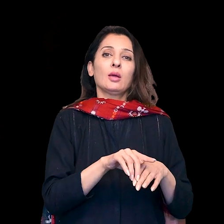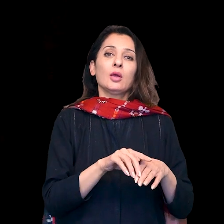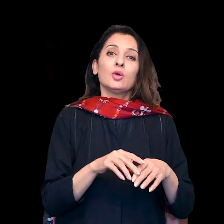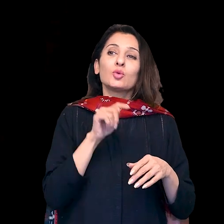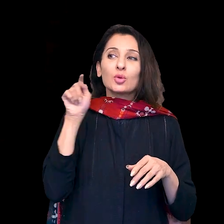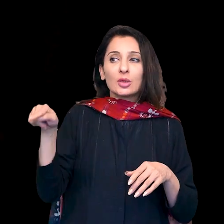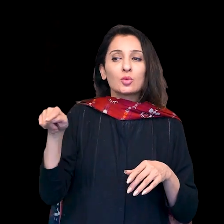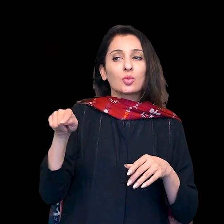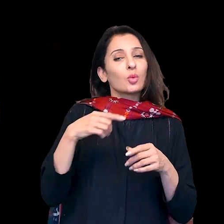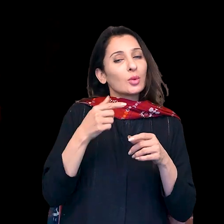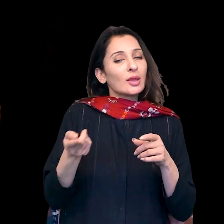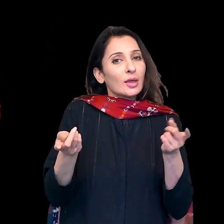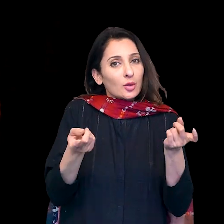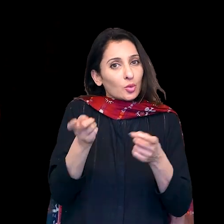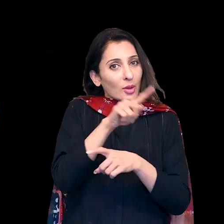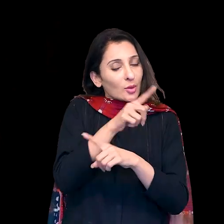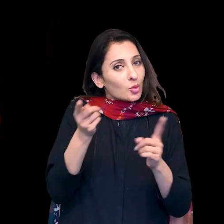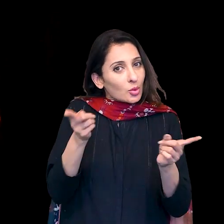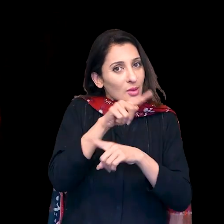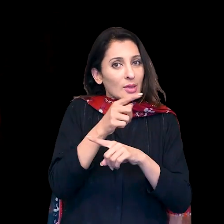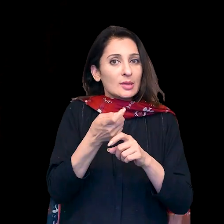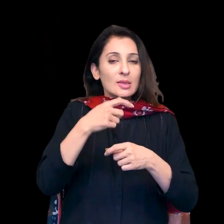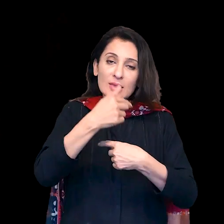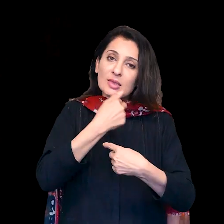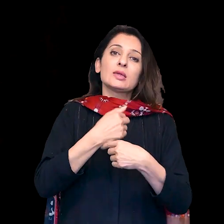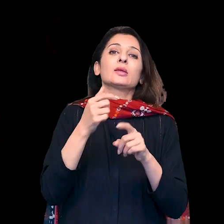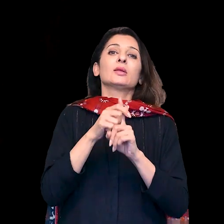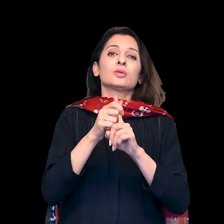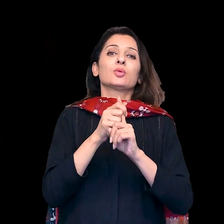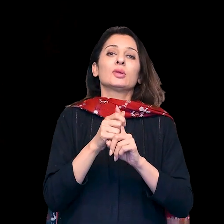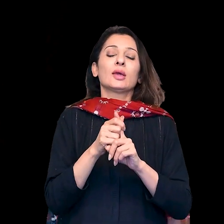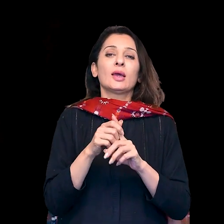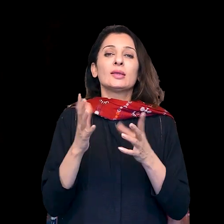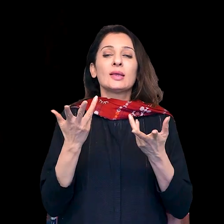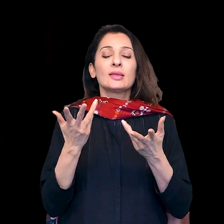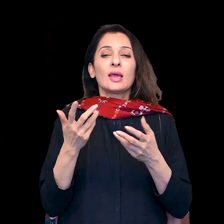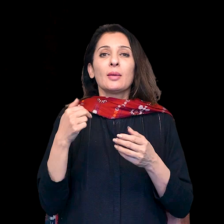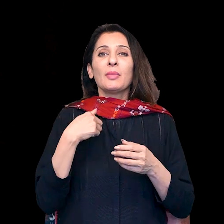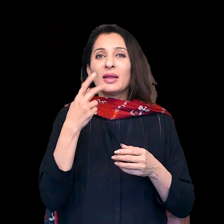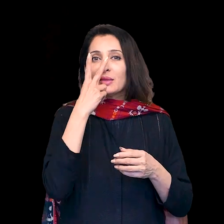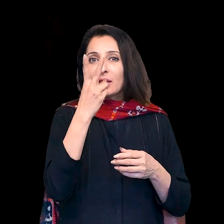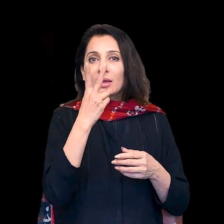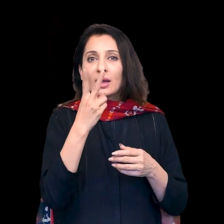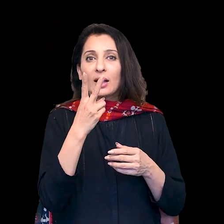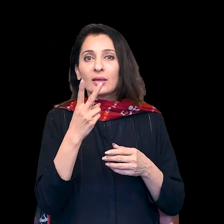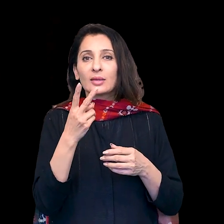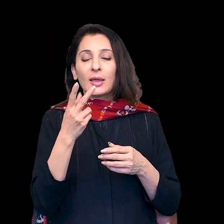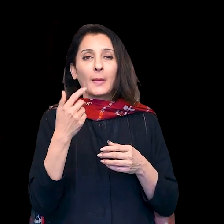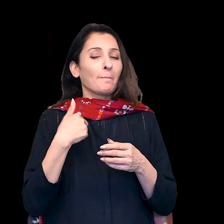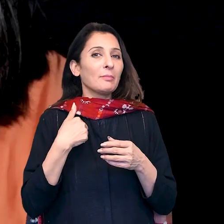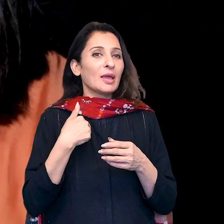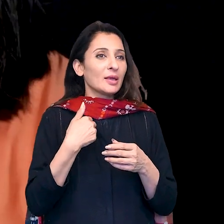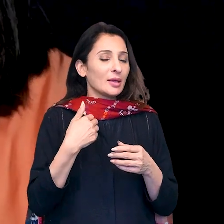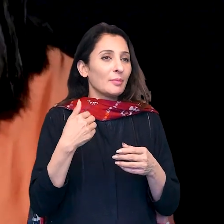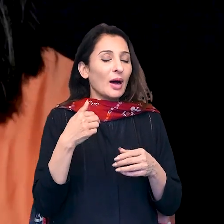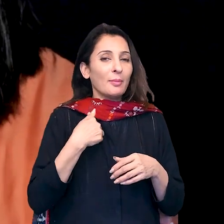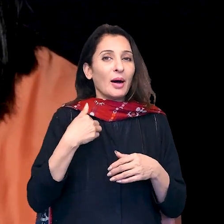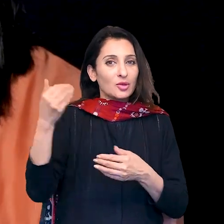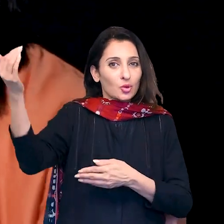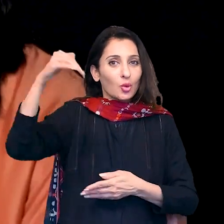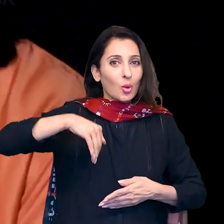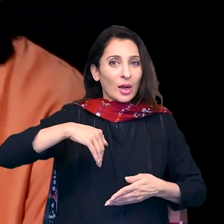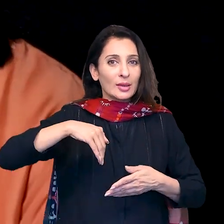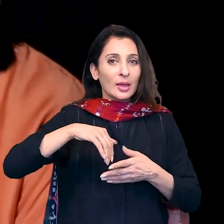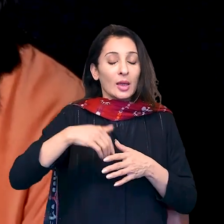environments. And जैसे I've noticed, I've heard of my clients talk about, okay, when I was growing up, this, and I promised